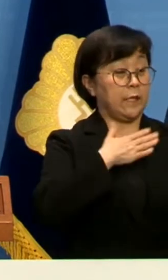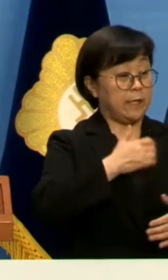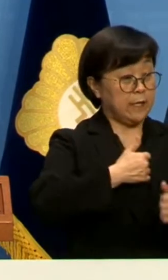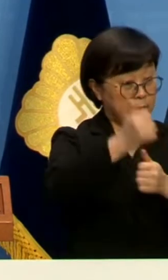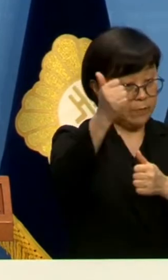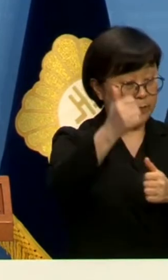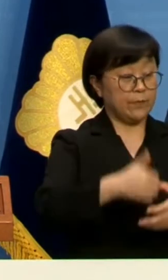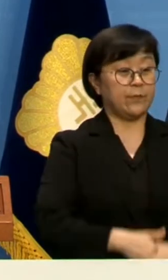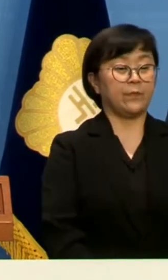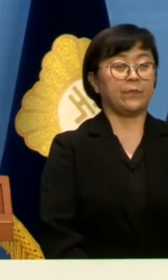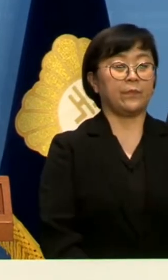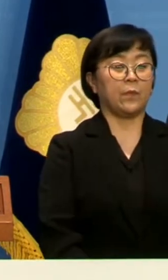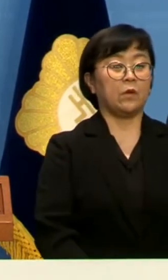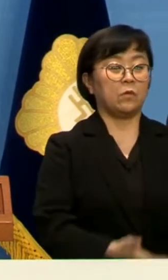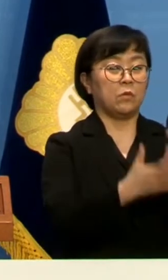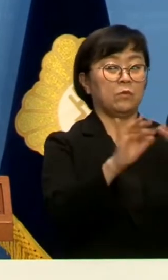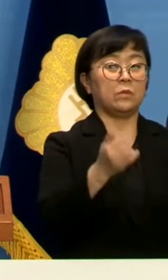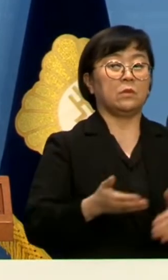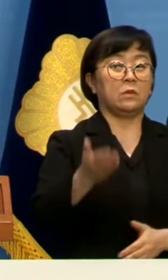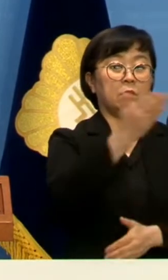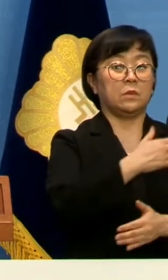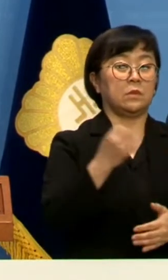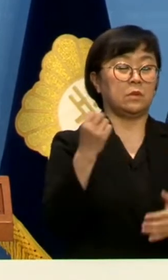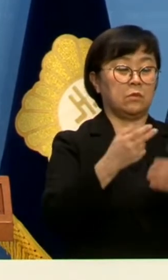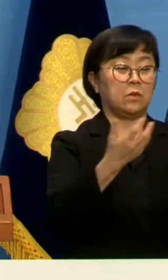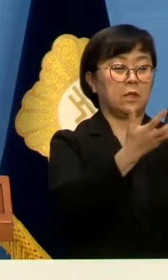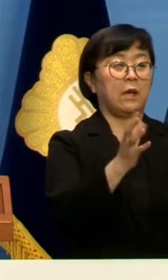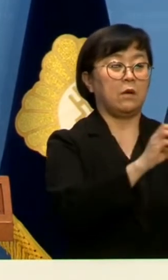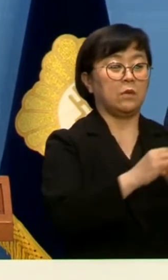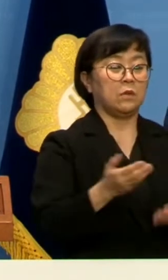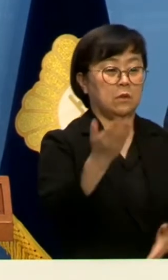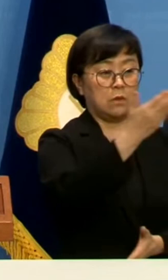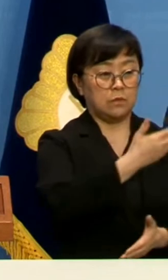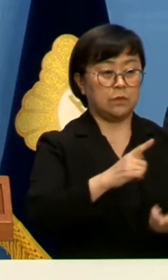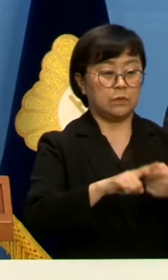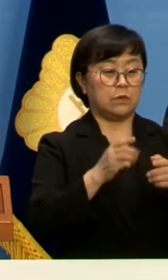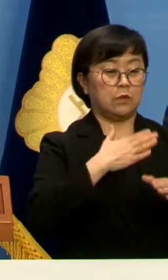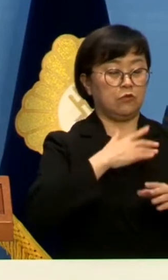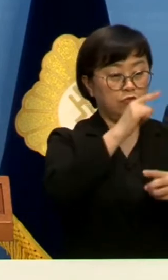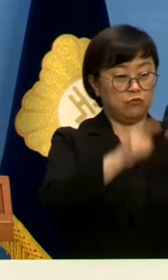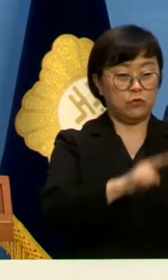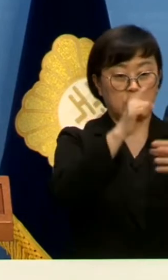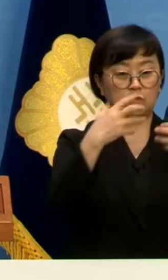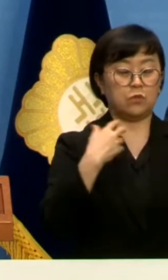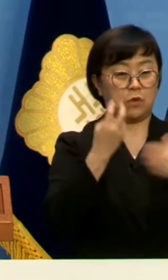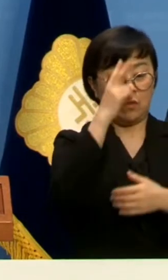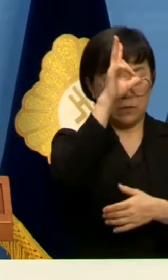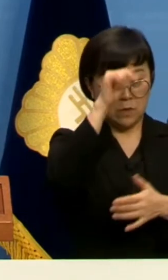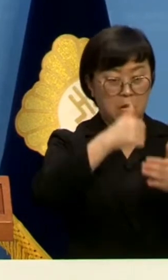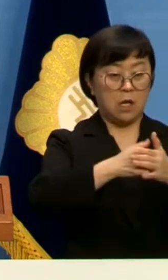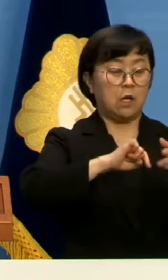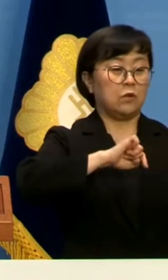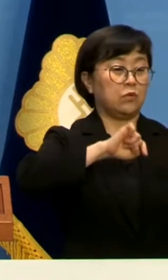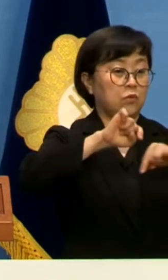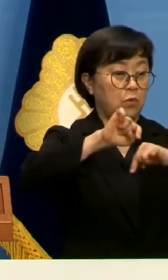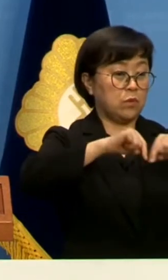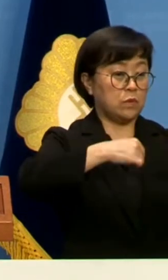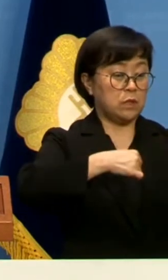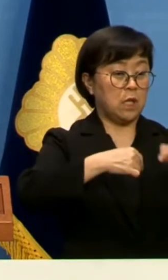1입니다. 존경하는 국민 여러분, 그리고 당원 동지 여러분, 저는 윤석열 정권 검찰 독재의 칼날이